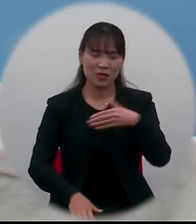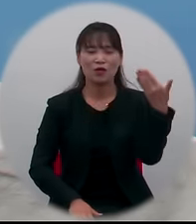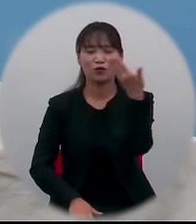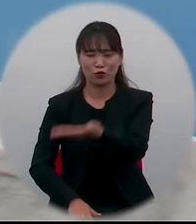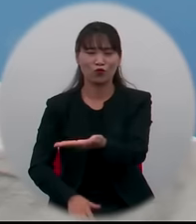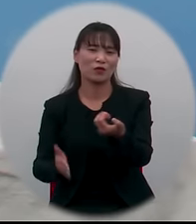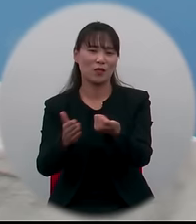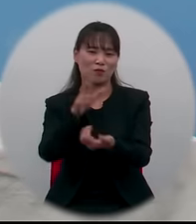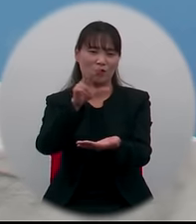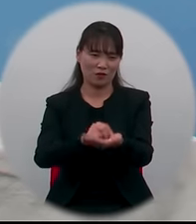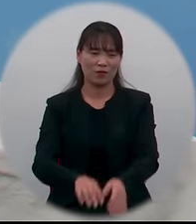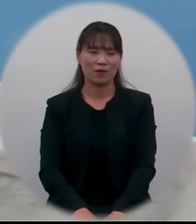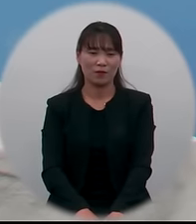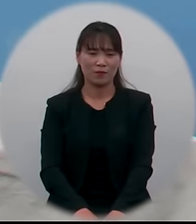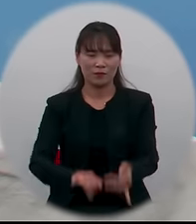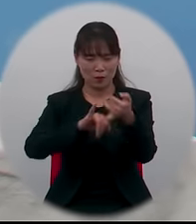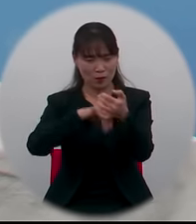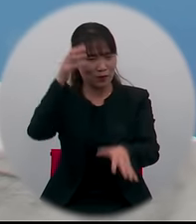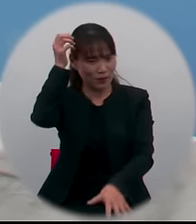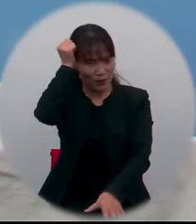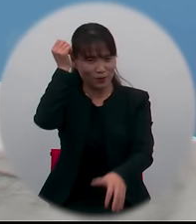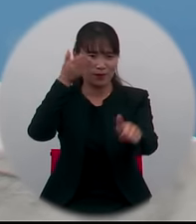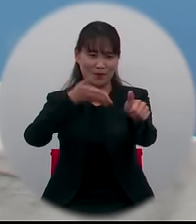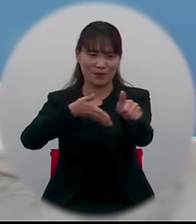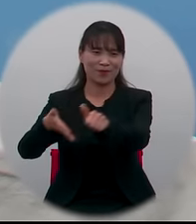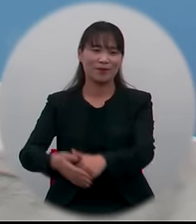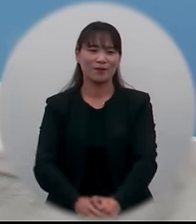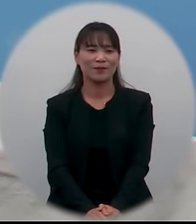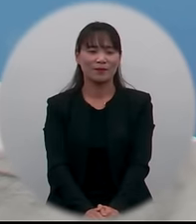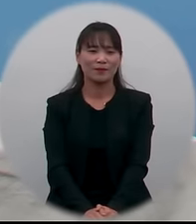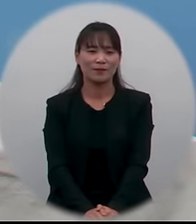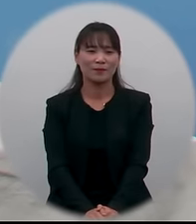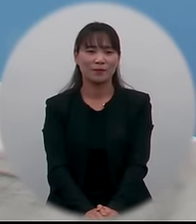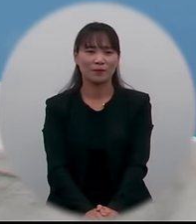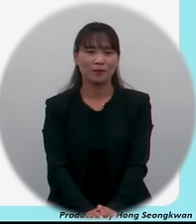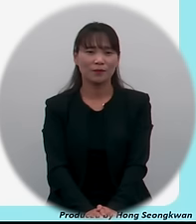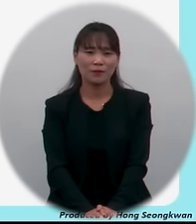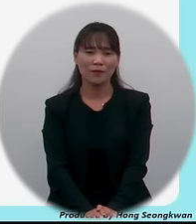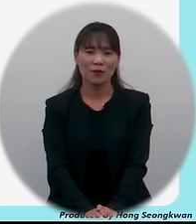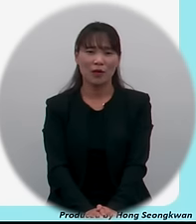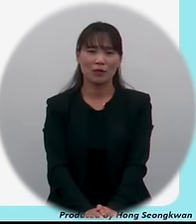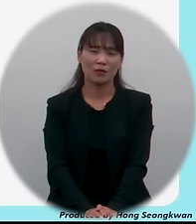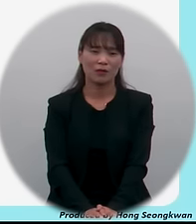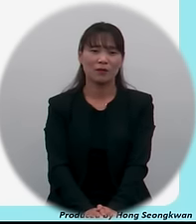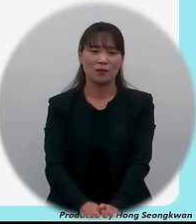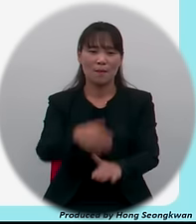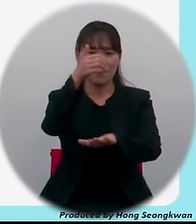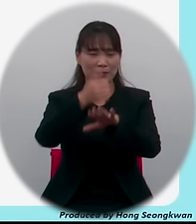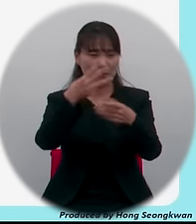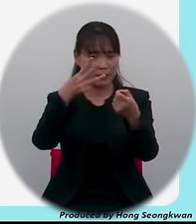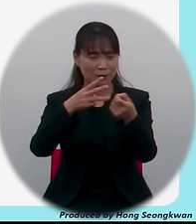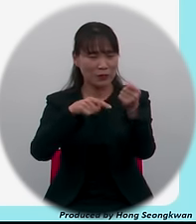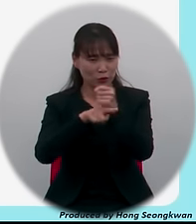때문에 문제가 되는 것이다 꼭 기억하시기 바라겠습니다 어 마지막 세 번째 이유를 살펴보도록 하죠